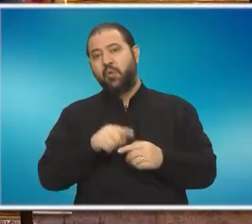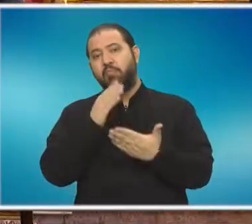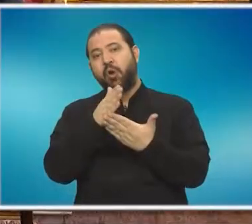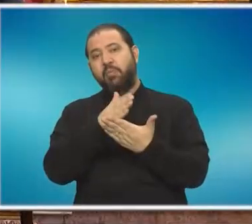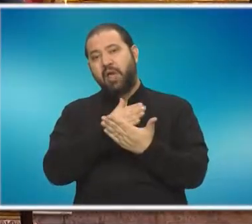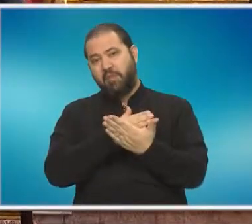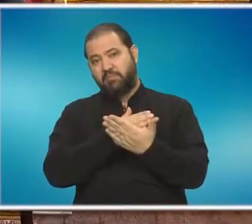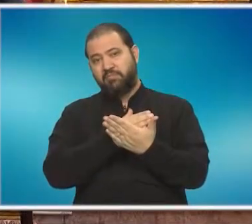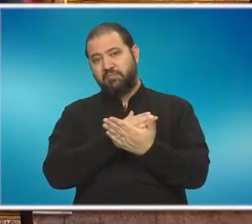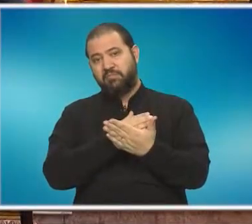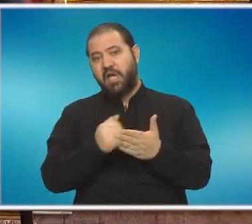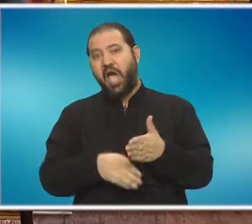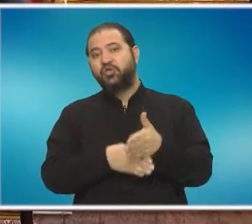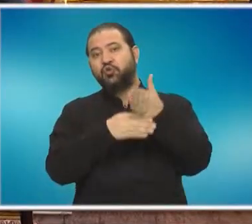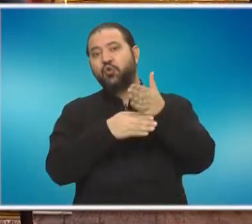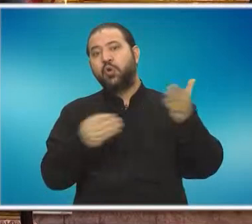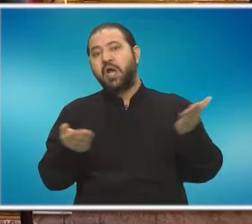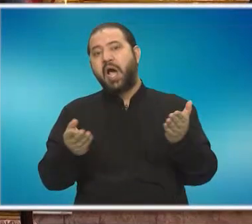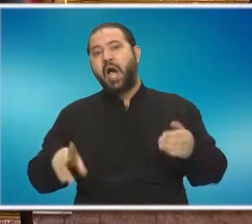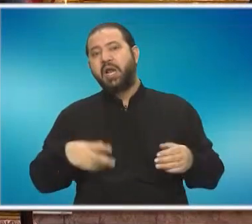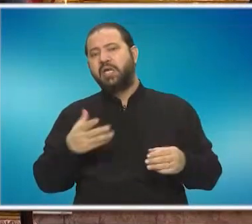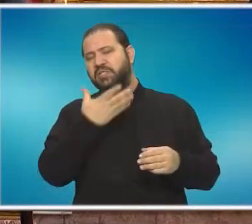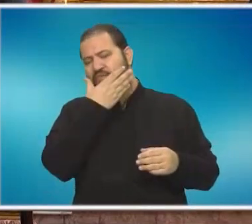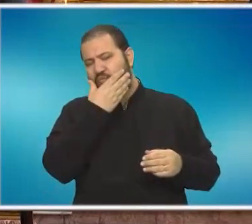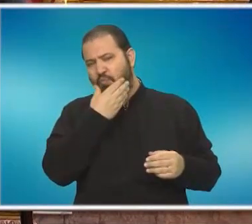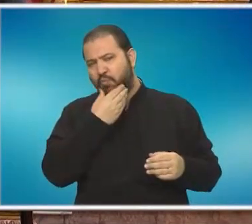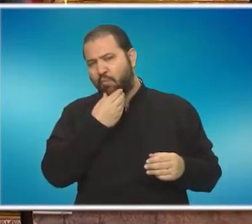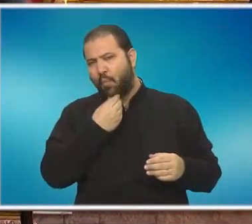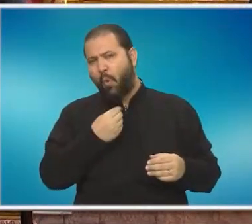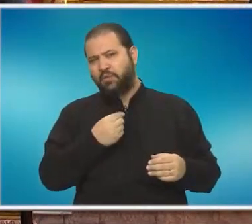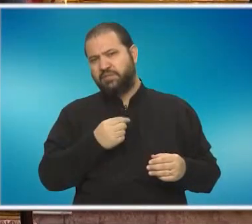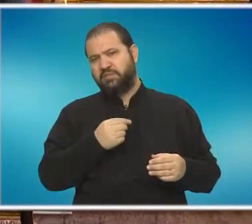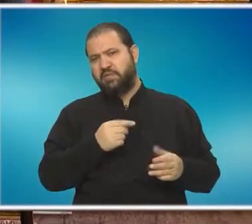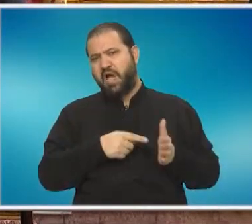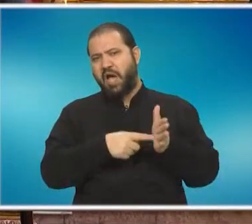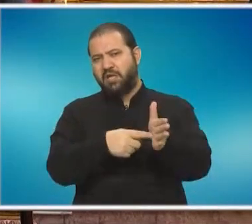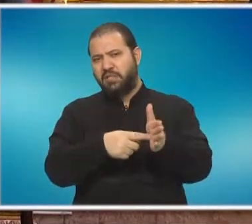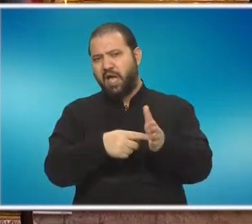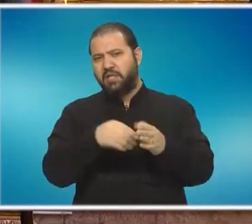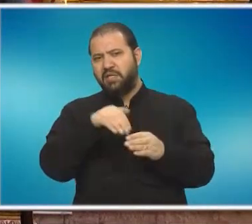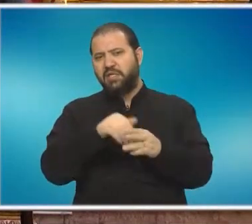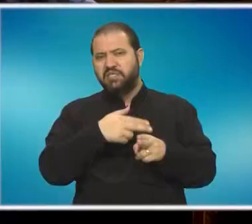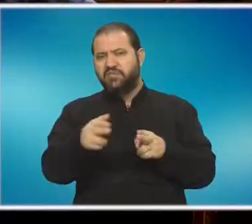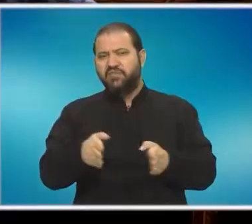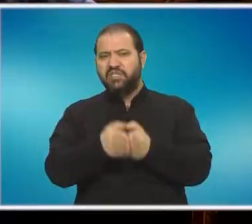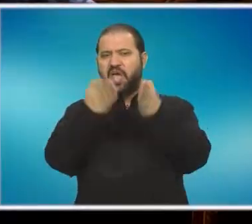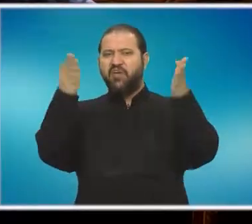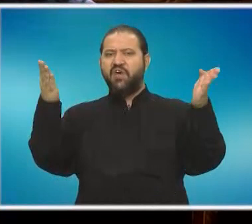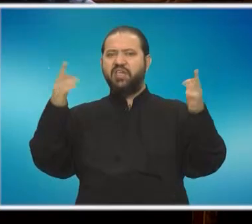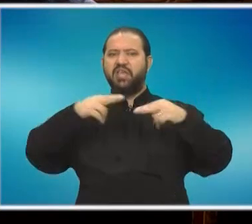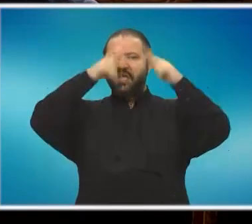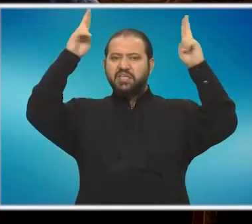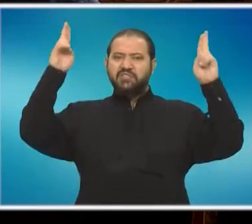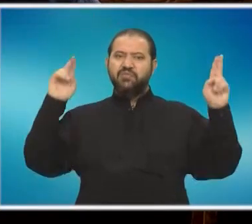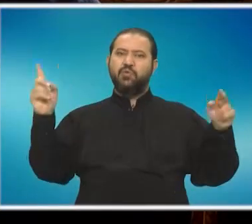Nimic mai mult. Filantropie care este foarte frumos evidențiată în Evanghelia Sfântului Apostol și Evanghelist